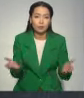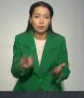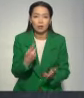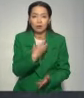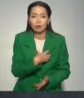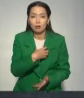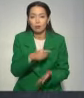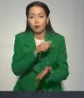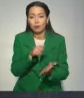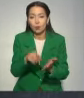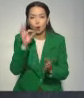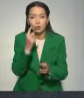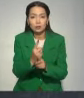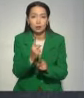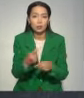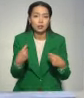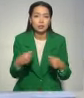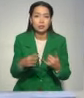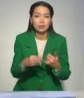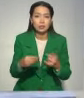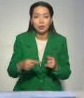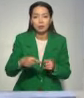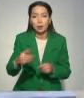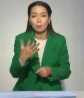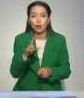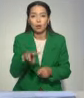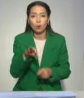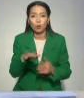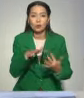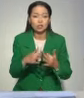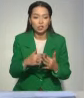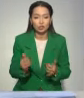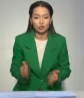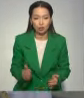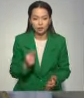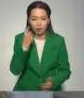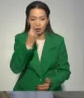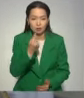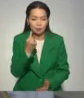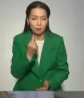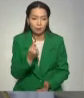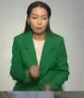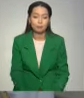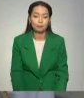из актуальных вопросов о запрете продажи земель в радиусе 5 километров от сел частным лица